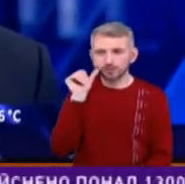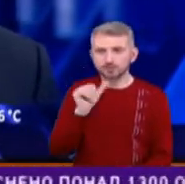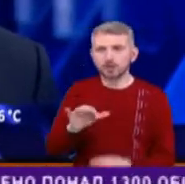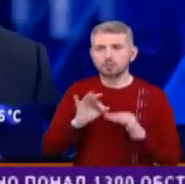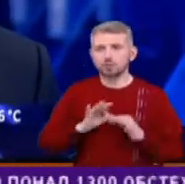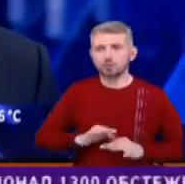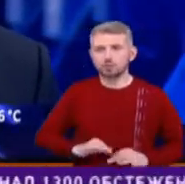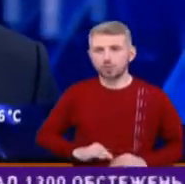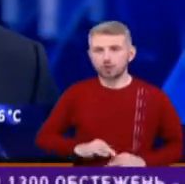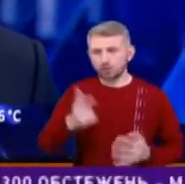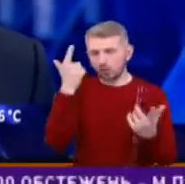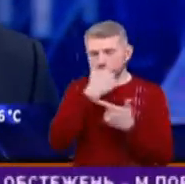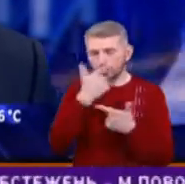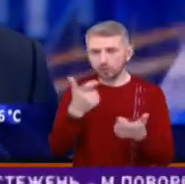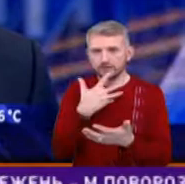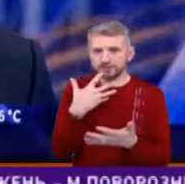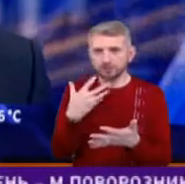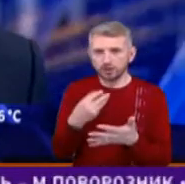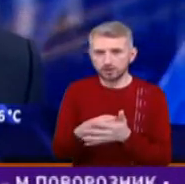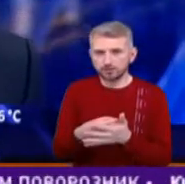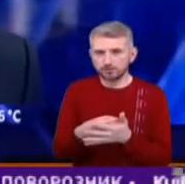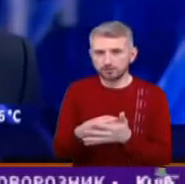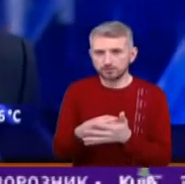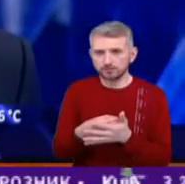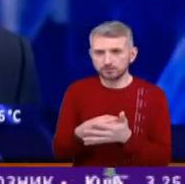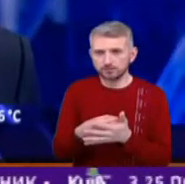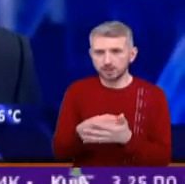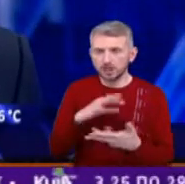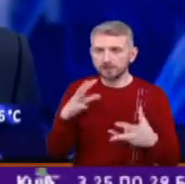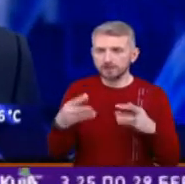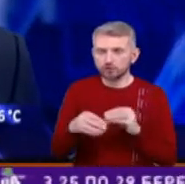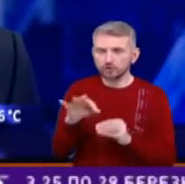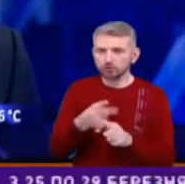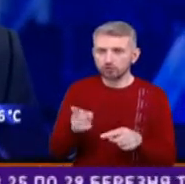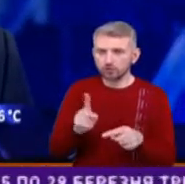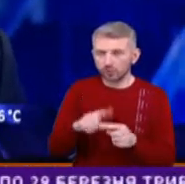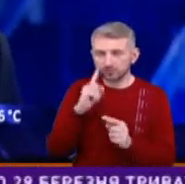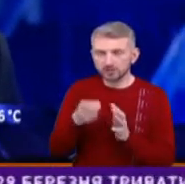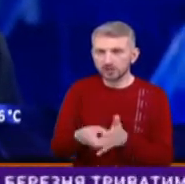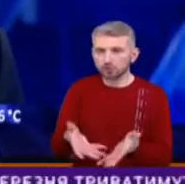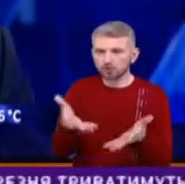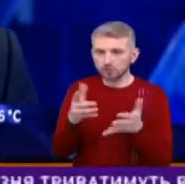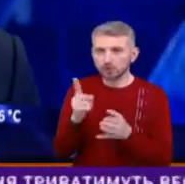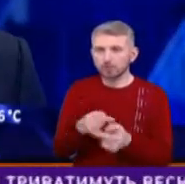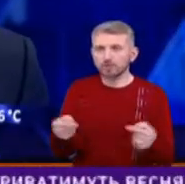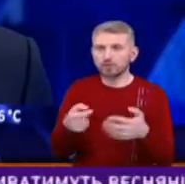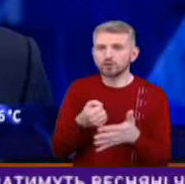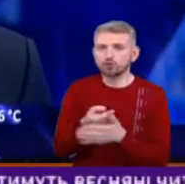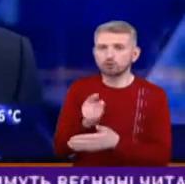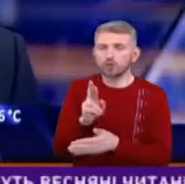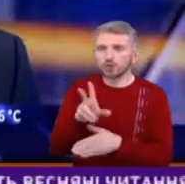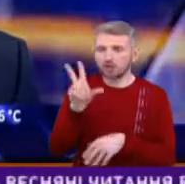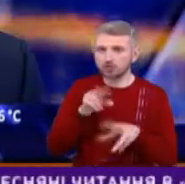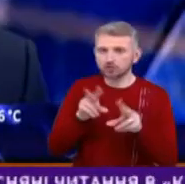прокурор оприлюднив свої висновки щодо цього, і з'ясувалося, що відповідно до того, як